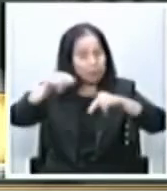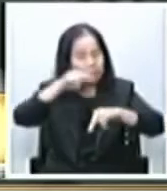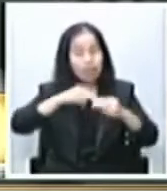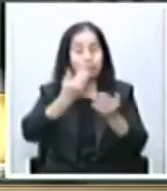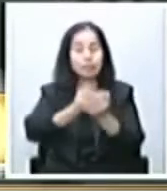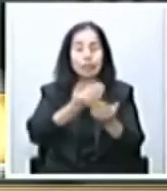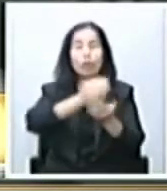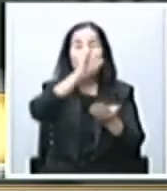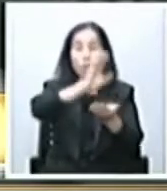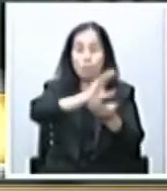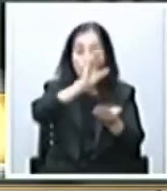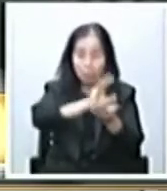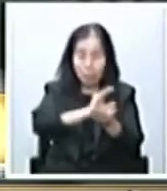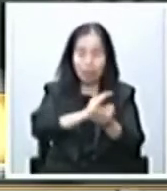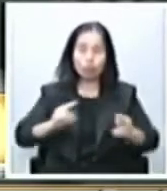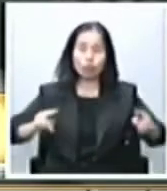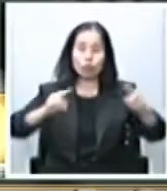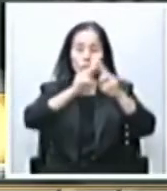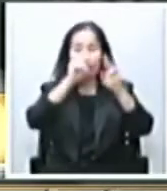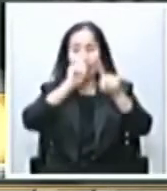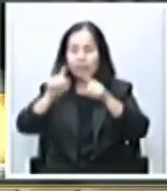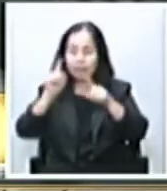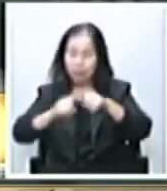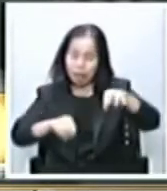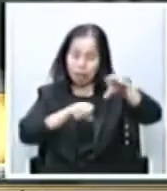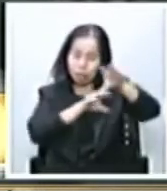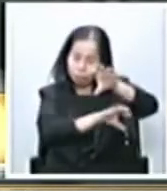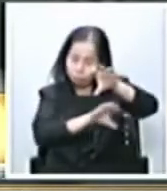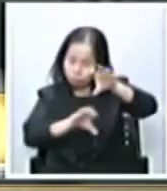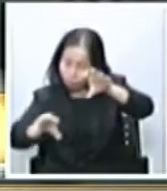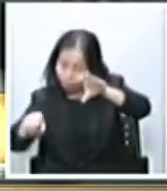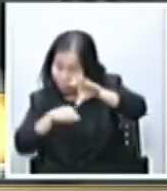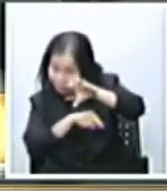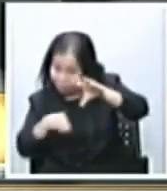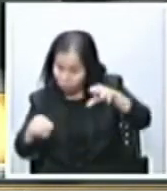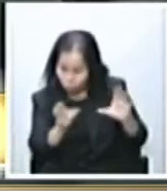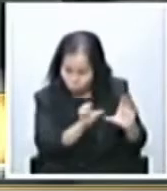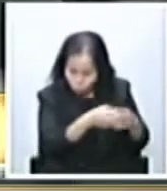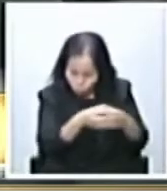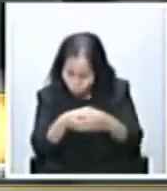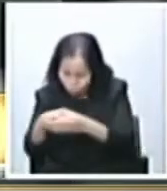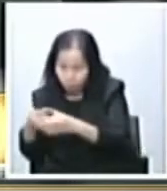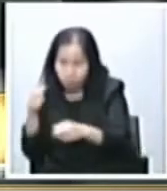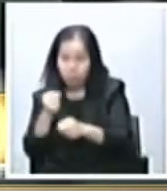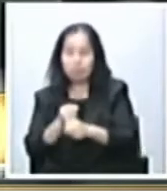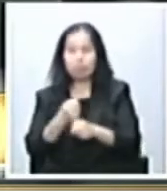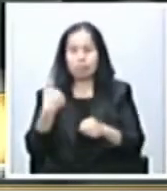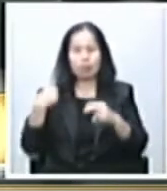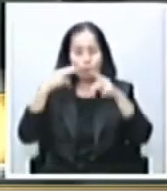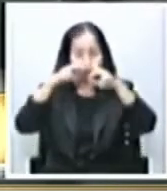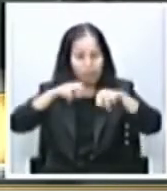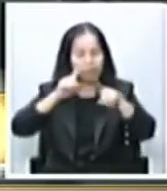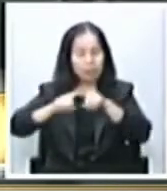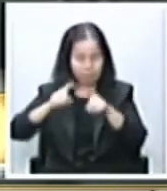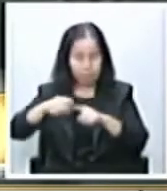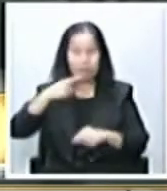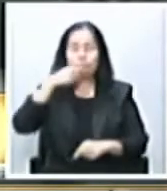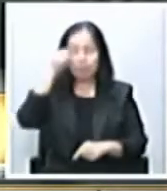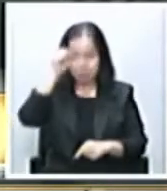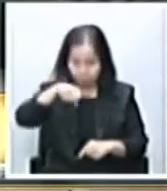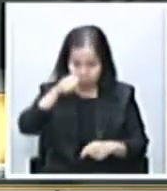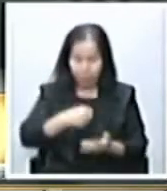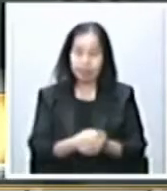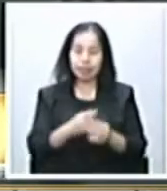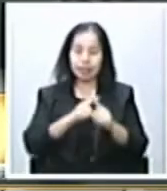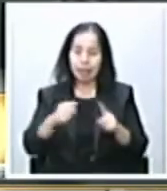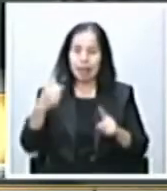ำหรับกระทรวงทบวงกรมอื่นๆมาใช้ในการพิจารณางบประมาณของงานวิจัยจริงอยู่มีงานวิจัยหลายงานครับที่ดูข้อเส